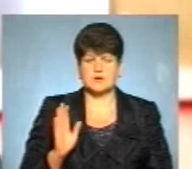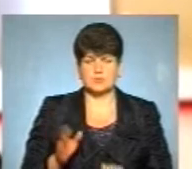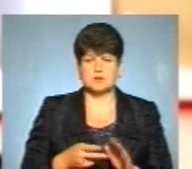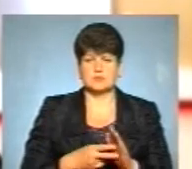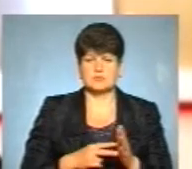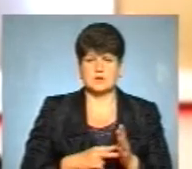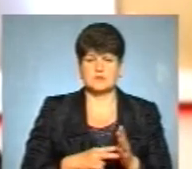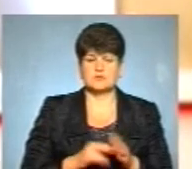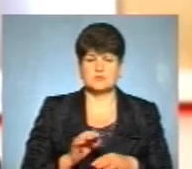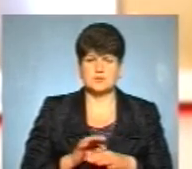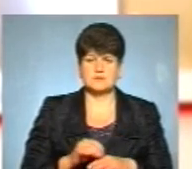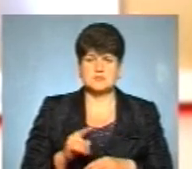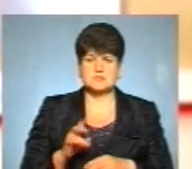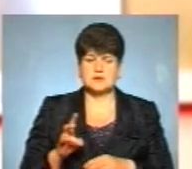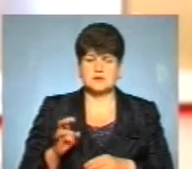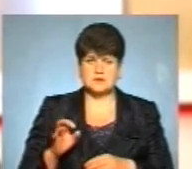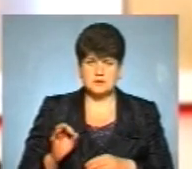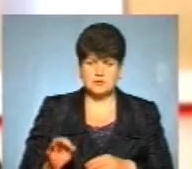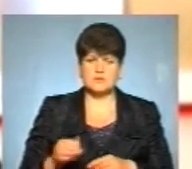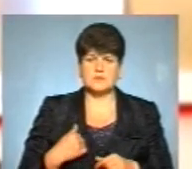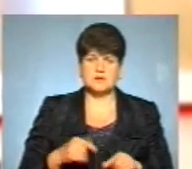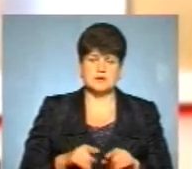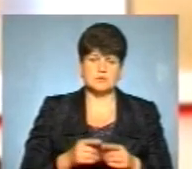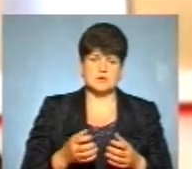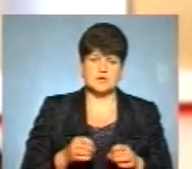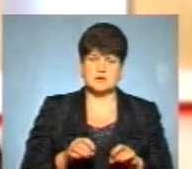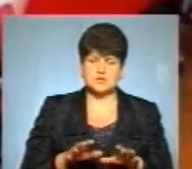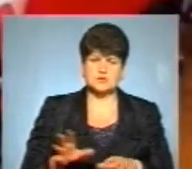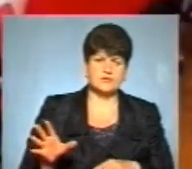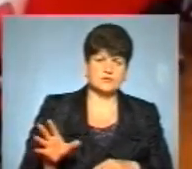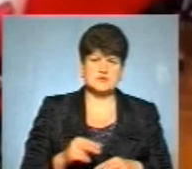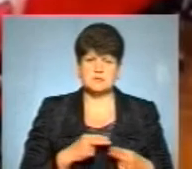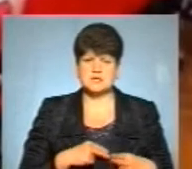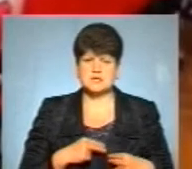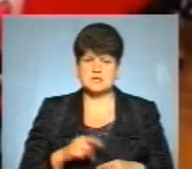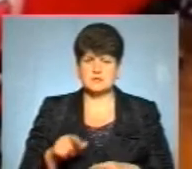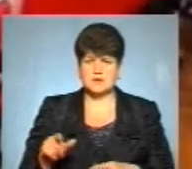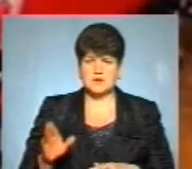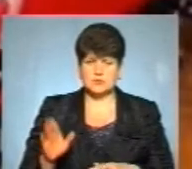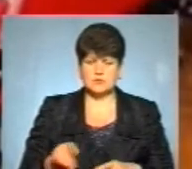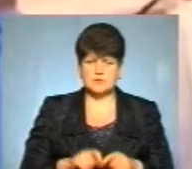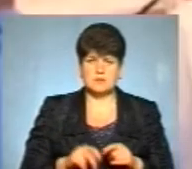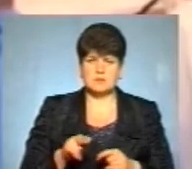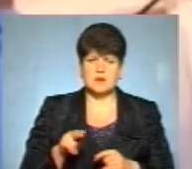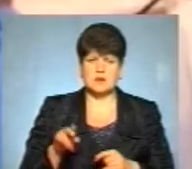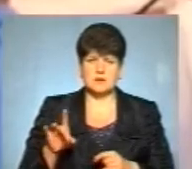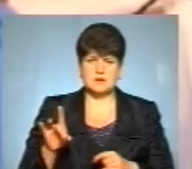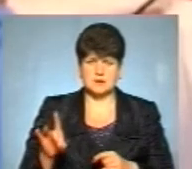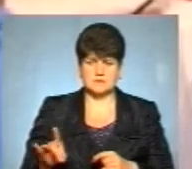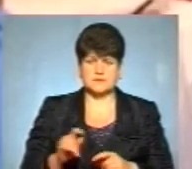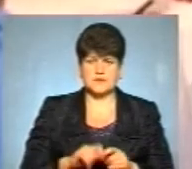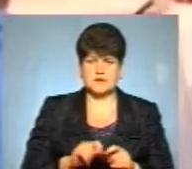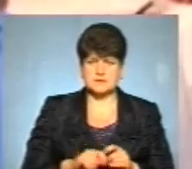проводитися. Хоча при ЗНО ми, відповідно на комісії ТЕПТНС, теж прийняли рішення, що всі працівники будуть протестовані ПЛР-системами,